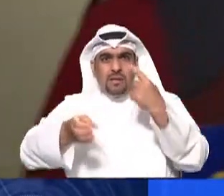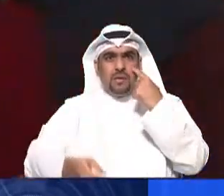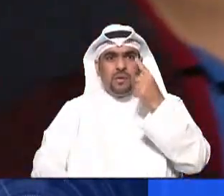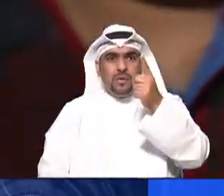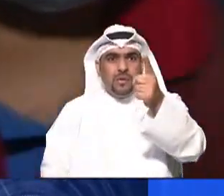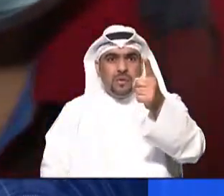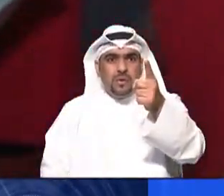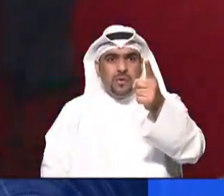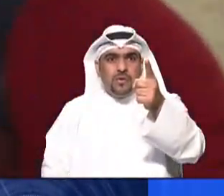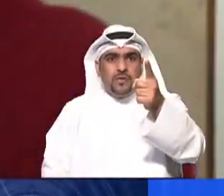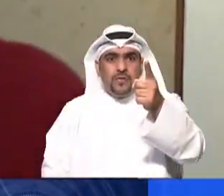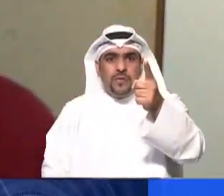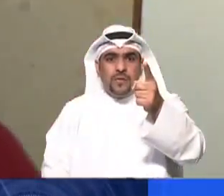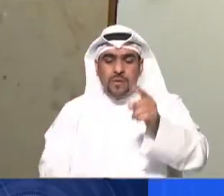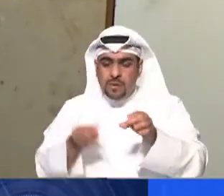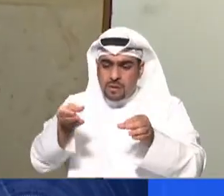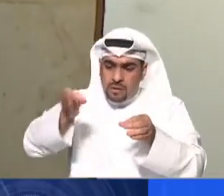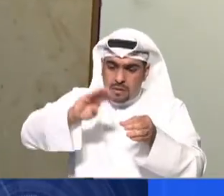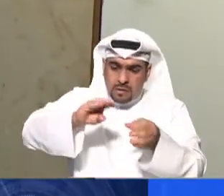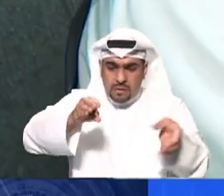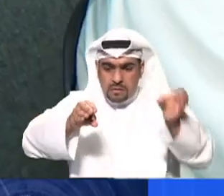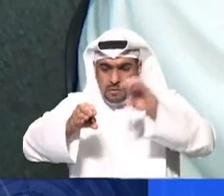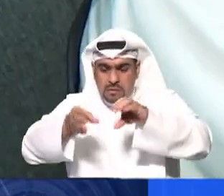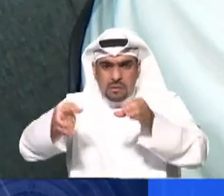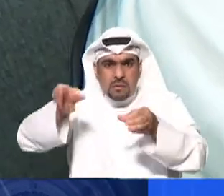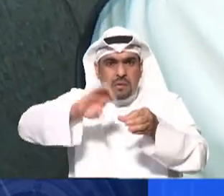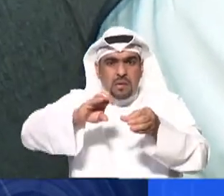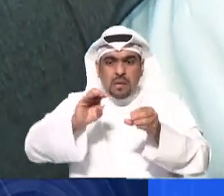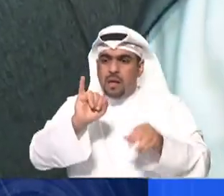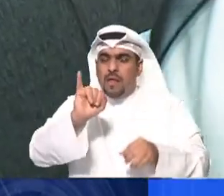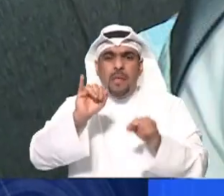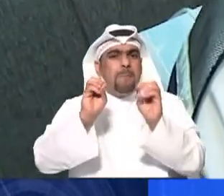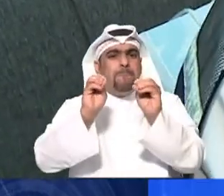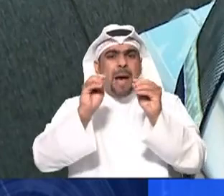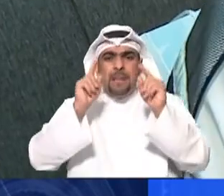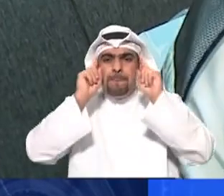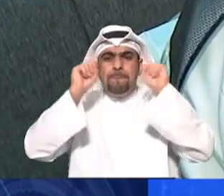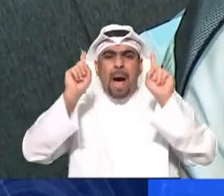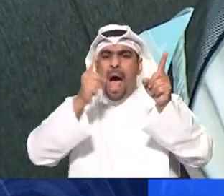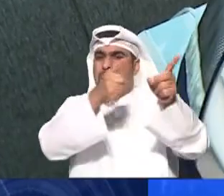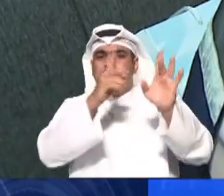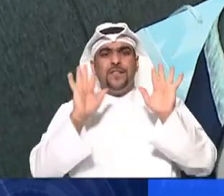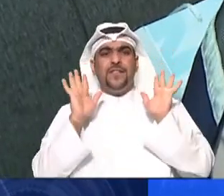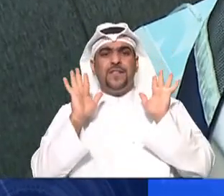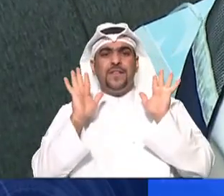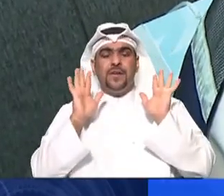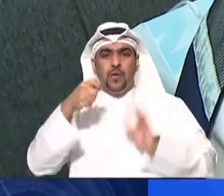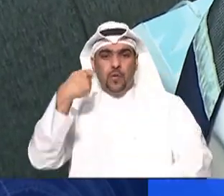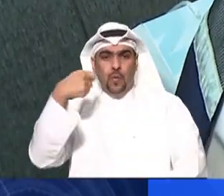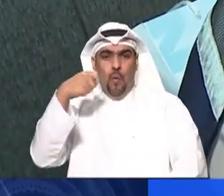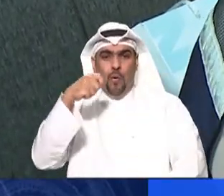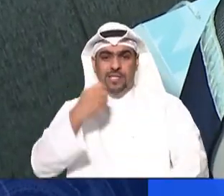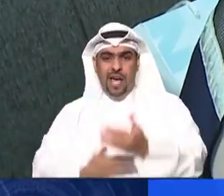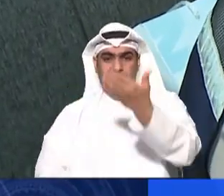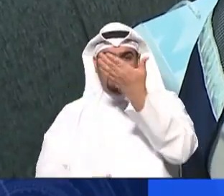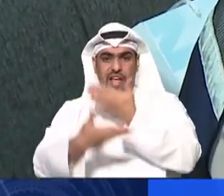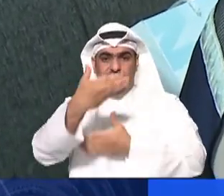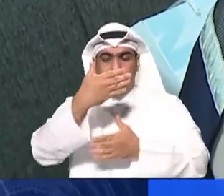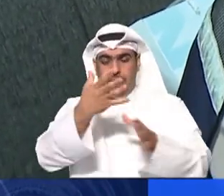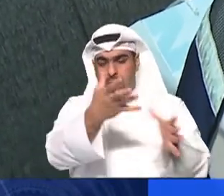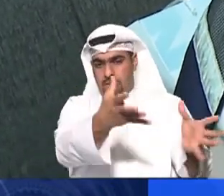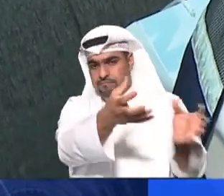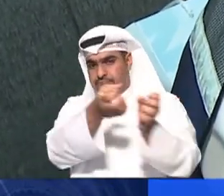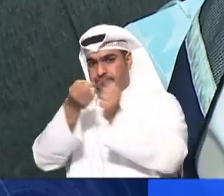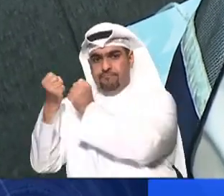يتم خلطها بمادة مجهولة المصدر. وزارة التجارة قامت بالتحفظ على 2000 قنينة عطر